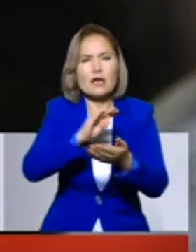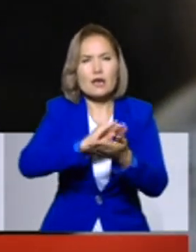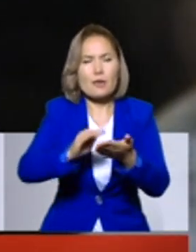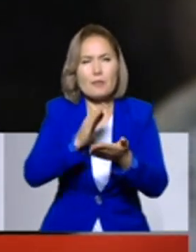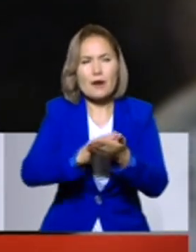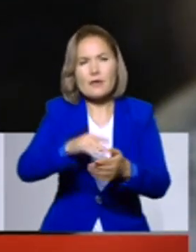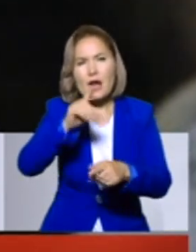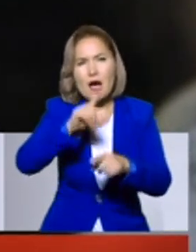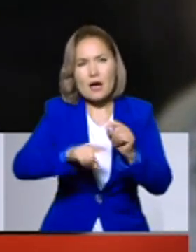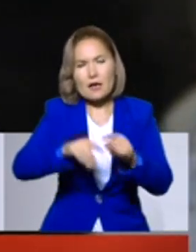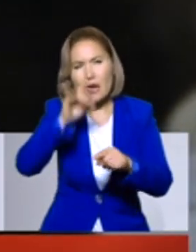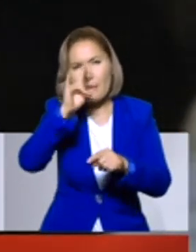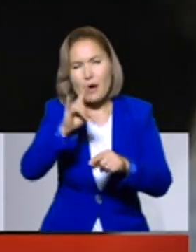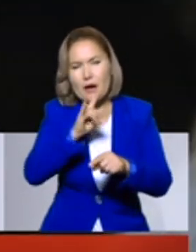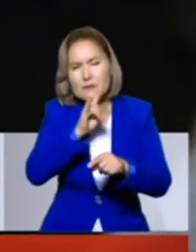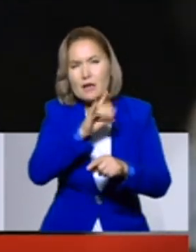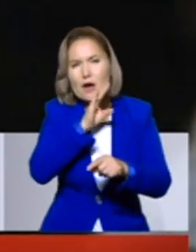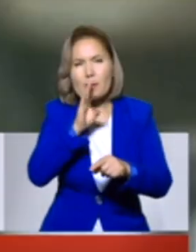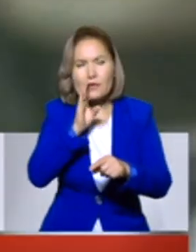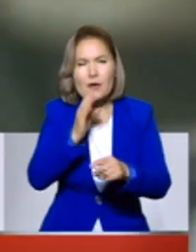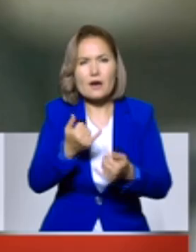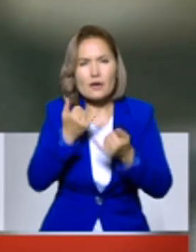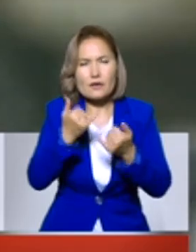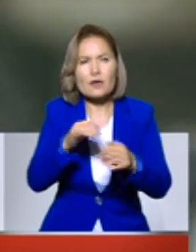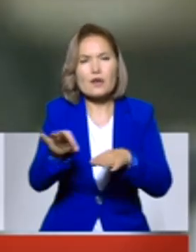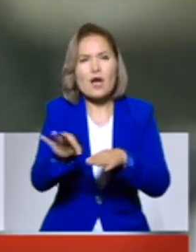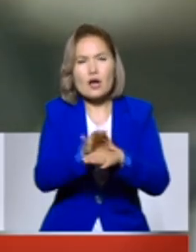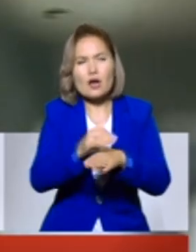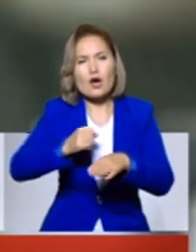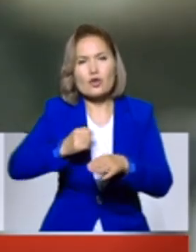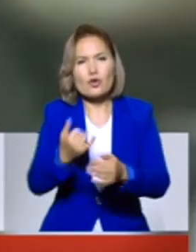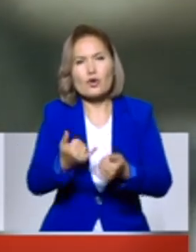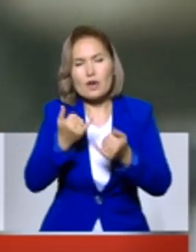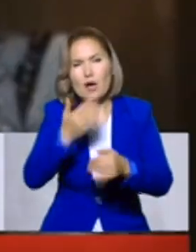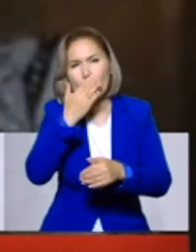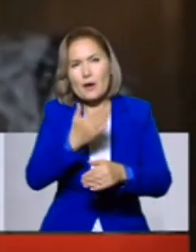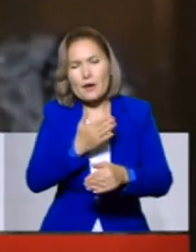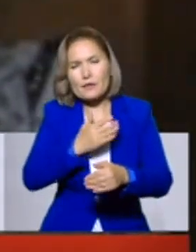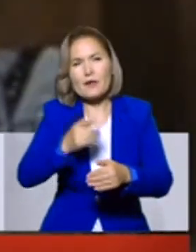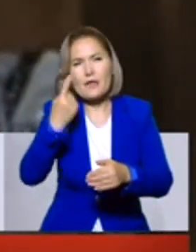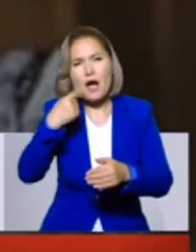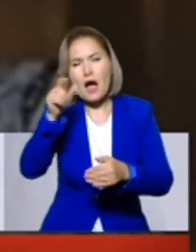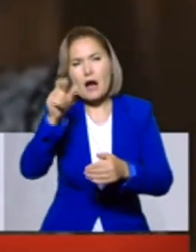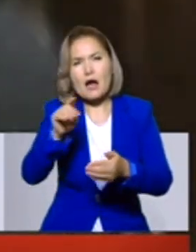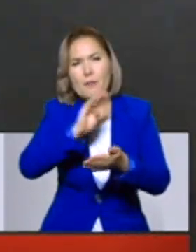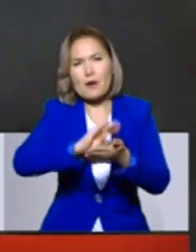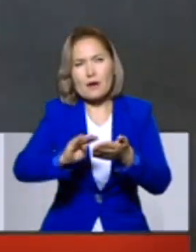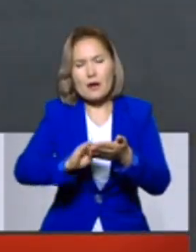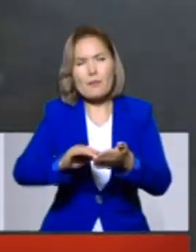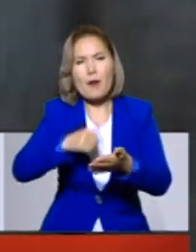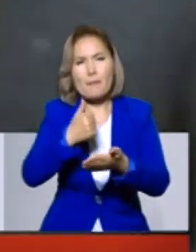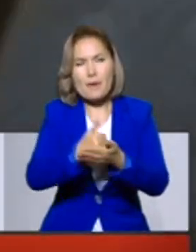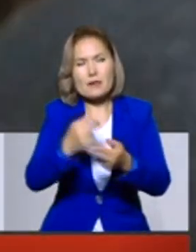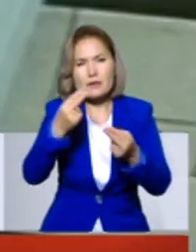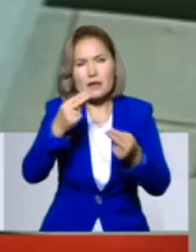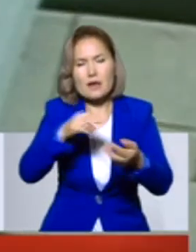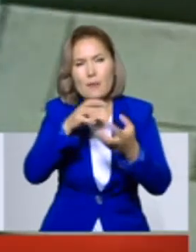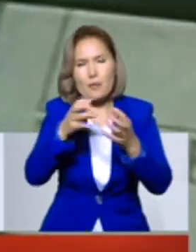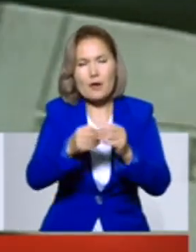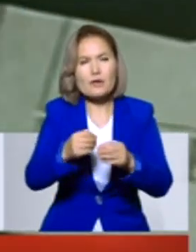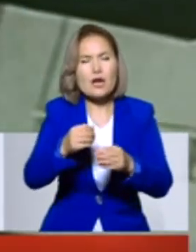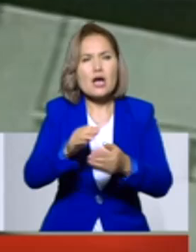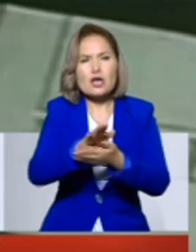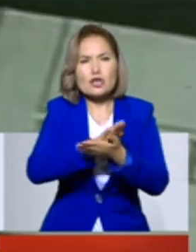жерге, отанға, атанаға, жарға, дос жаранға деген сүйіспеншілік композитор шығармаларының басты тақырыбы. Бұл туындылар